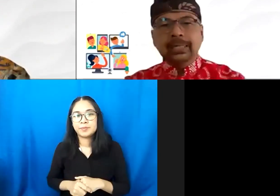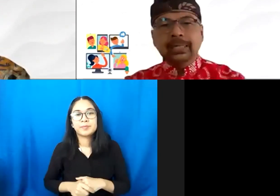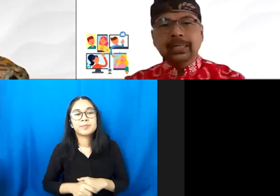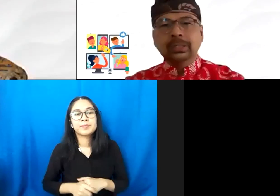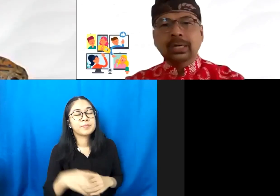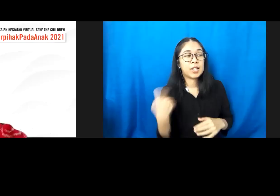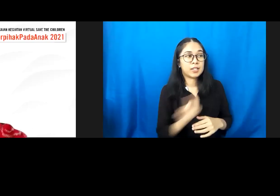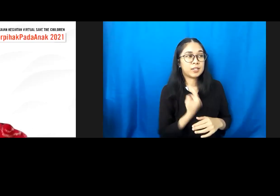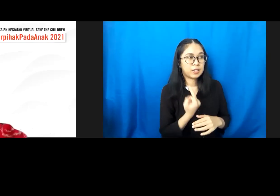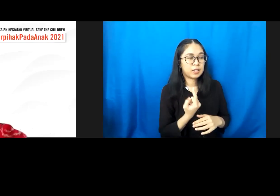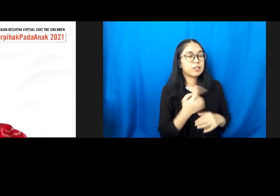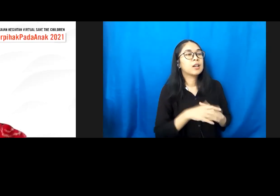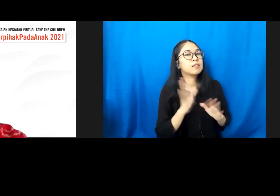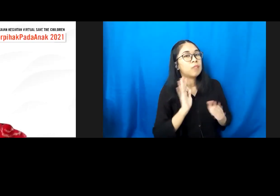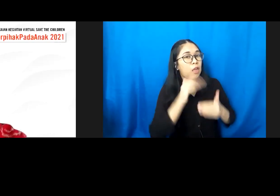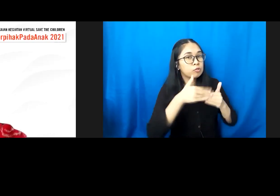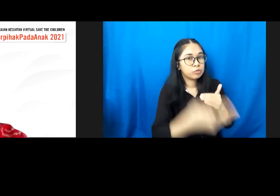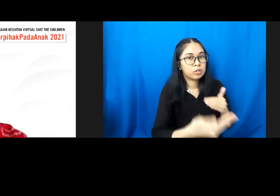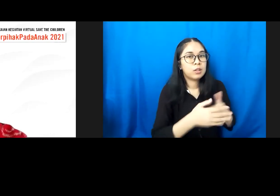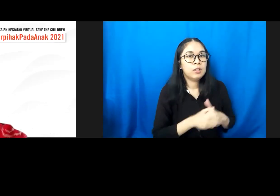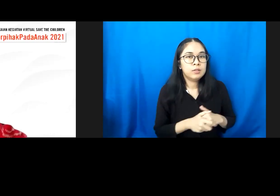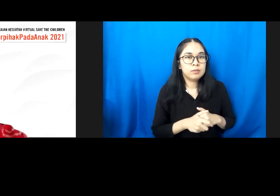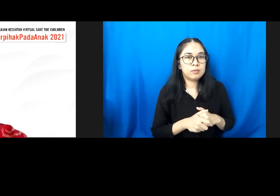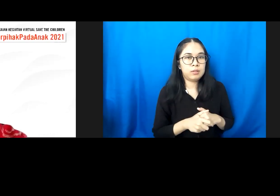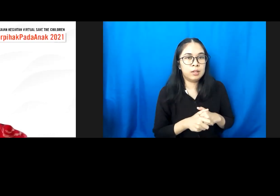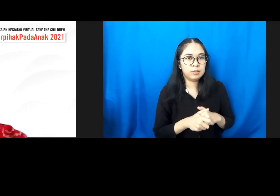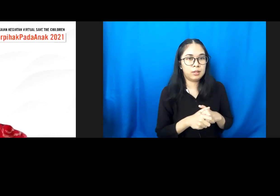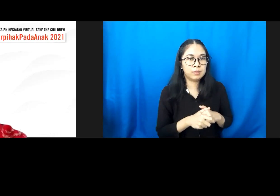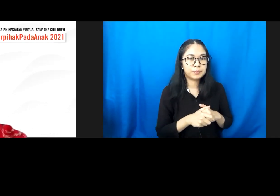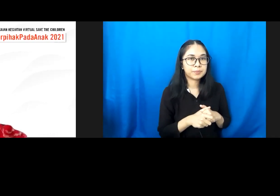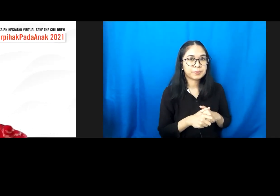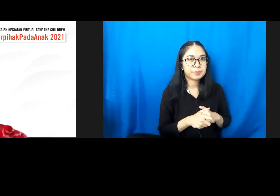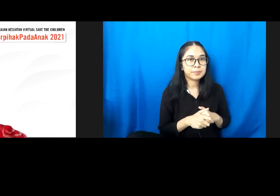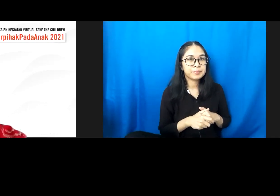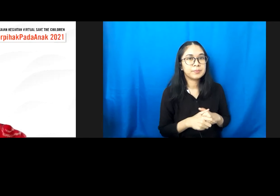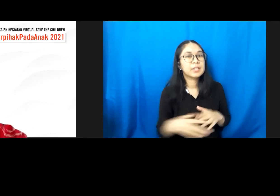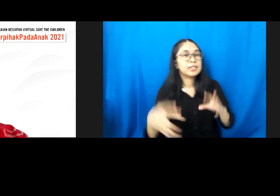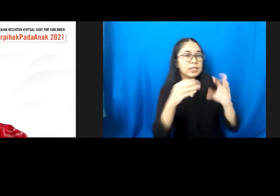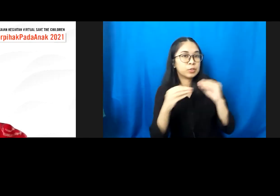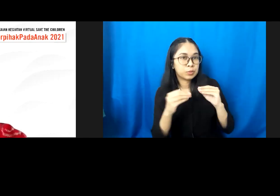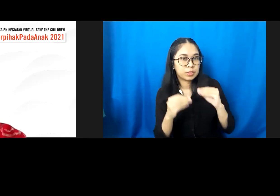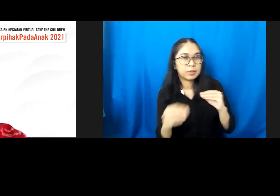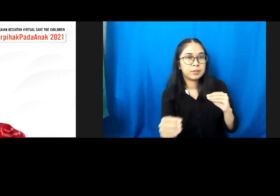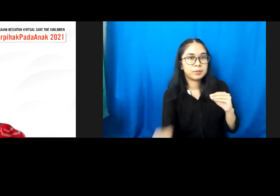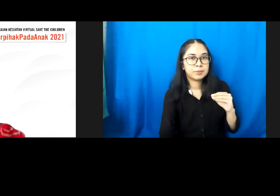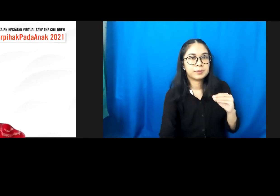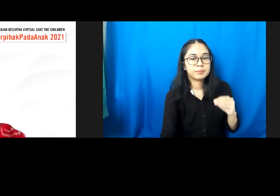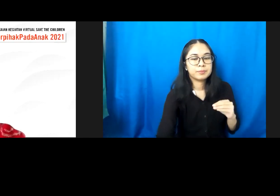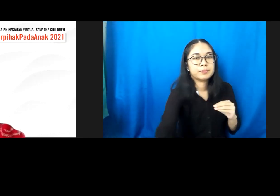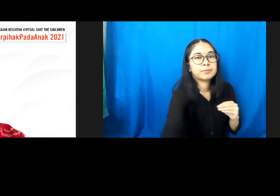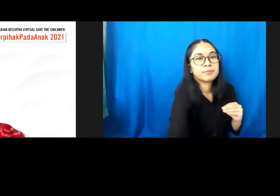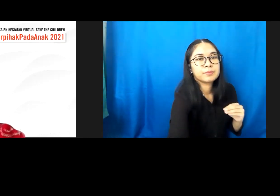ini juga lanjut kami lanjutkan untuk diskusi panel berikutnya di mana sudah